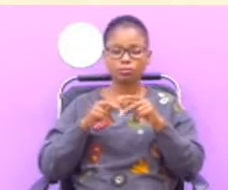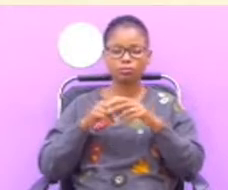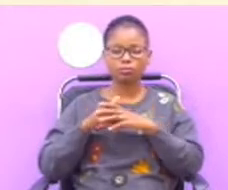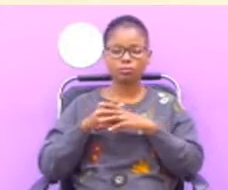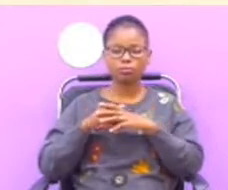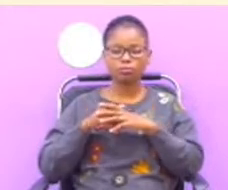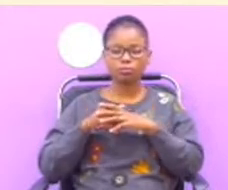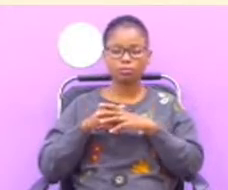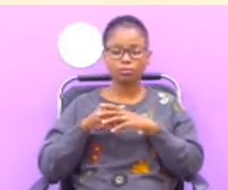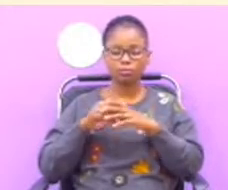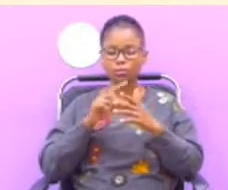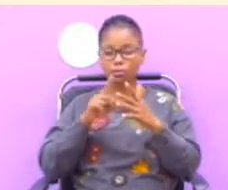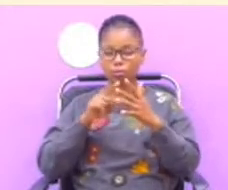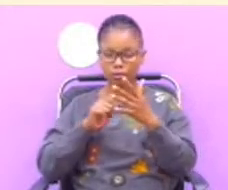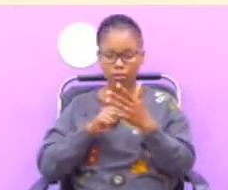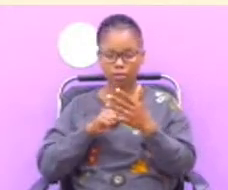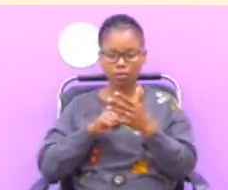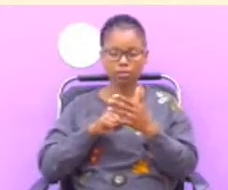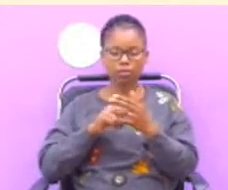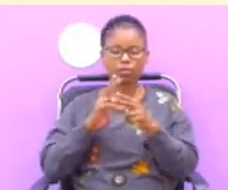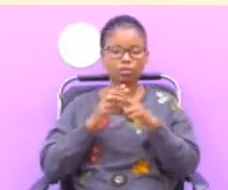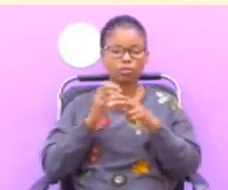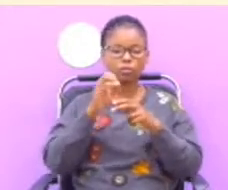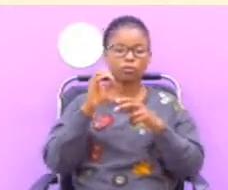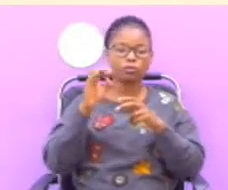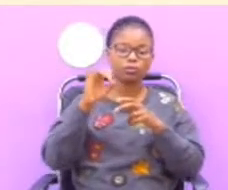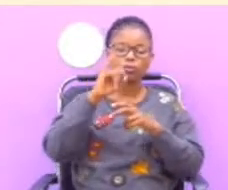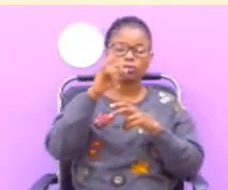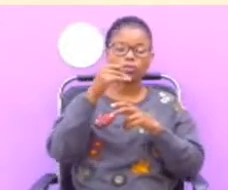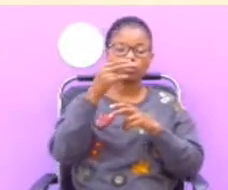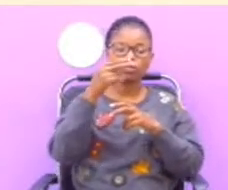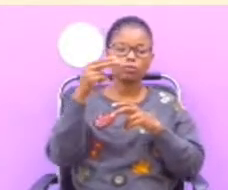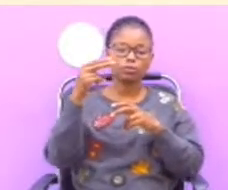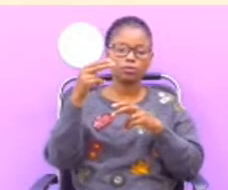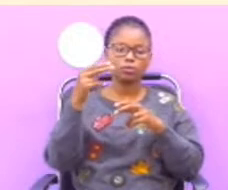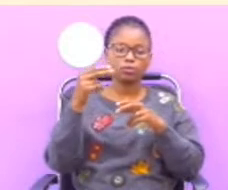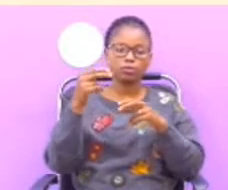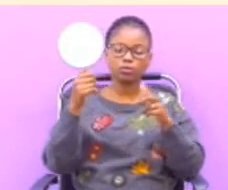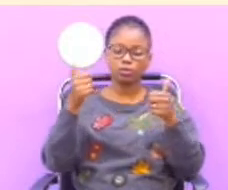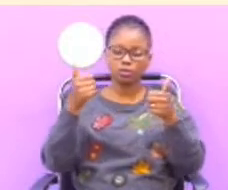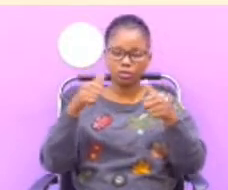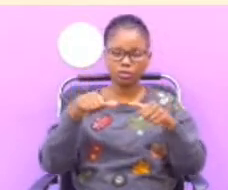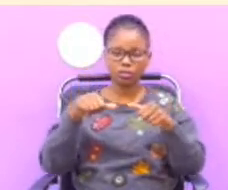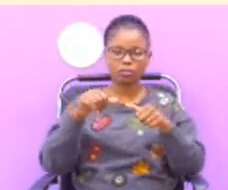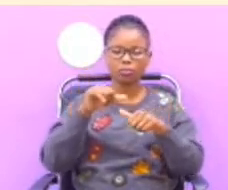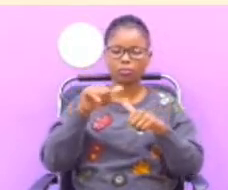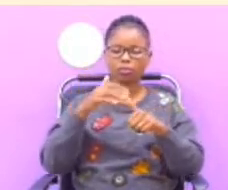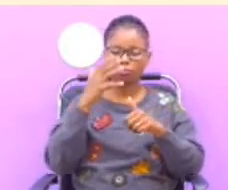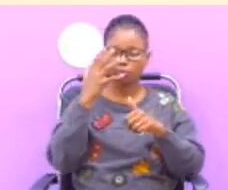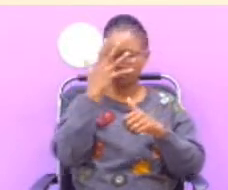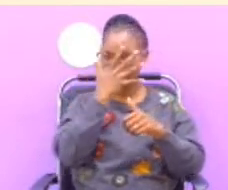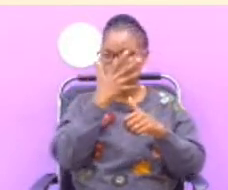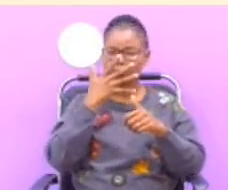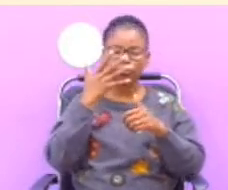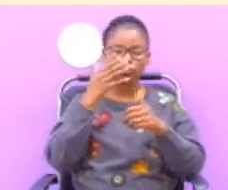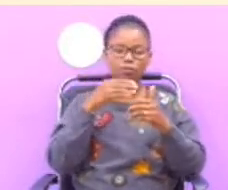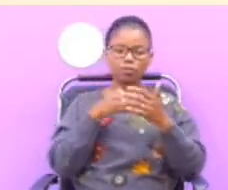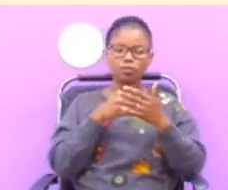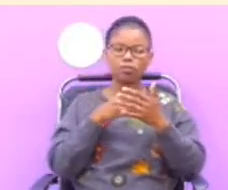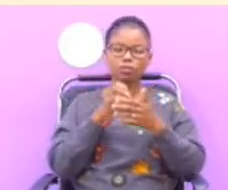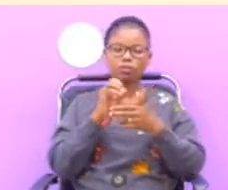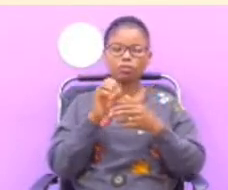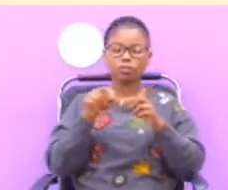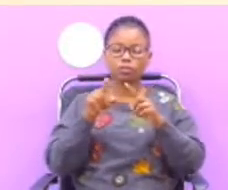Oyo leitu wali yake, oyo weta kwa Jehova. Dari hadu udhi wakio tage kinya. Dari hadu